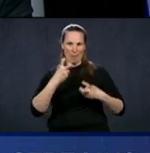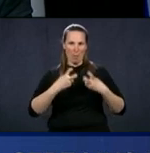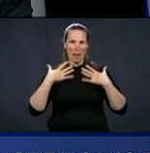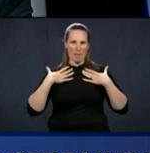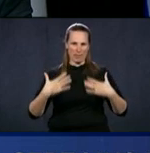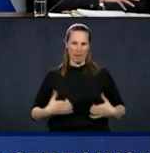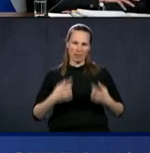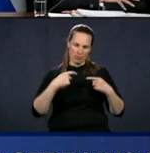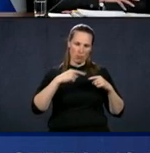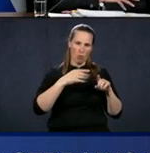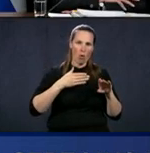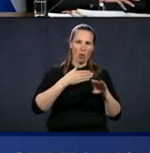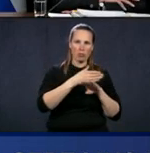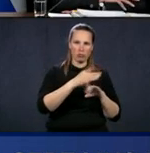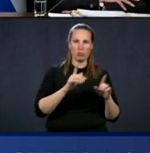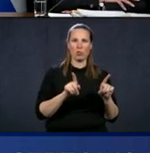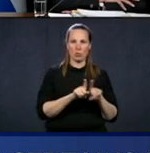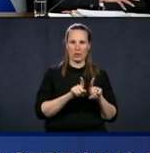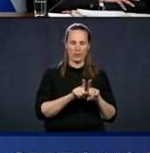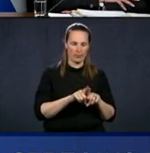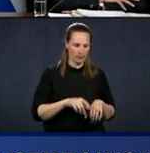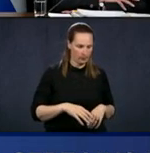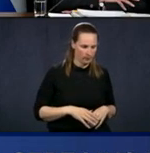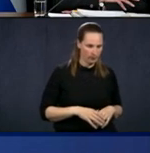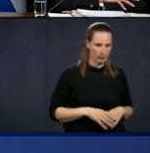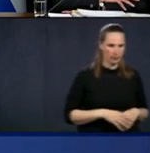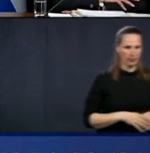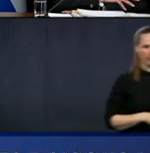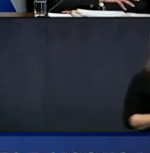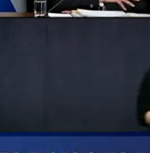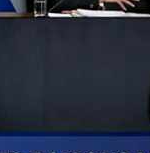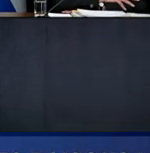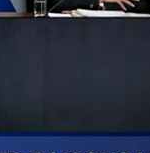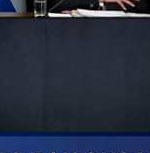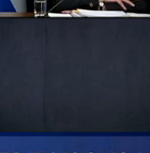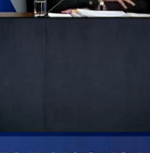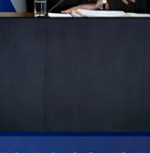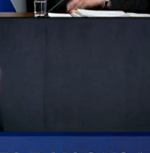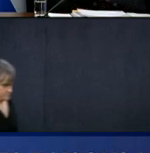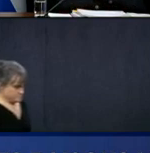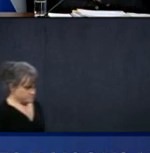Merci. Merci. Je vous signale que le temps file. Prochaine question, Tommy Chouinard, La Presse.